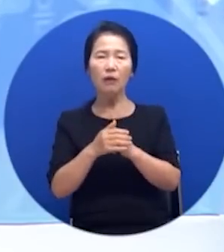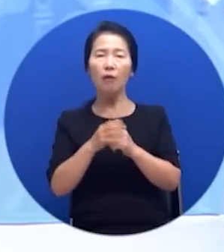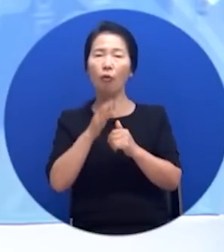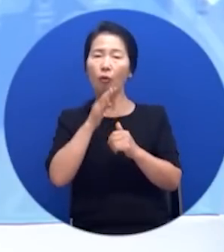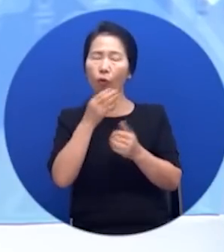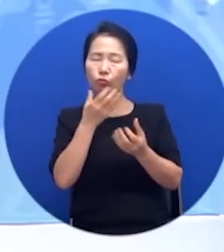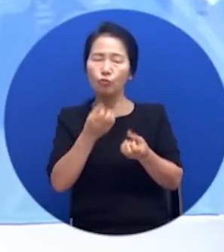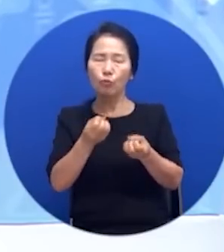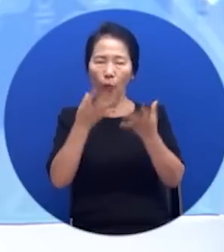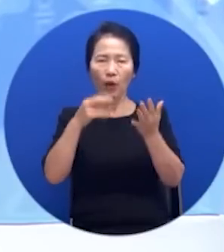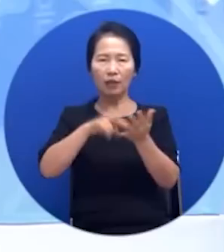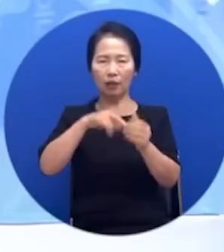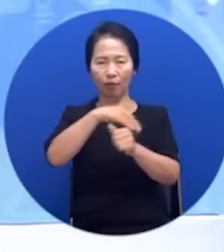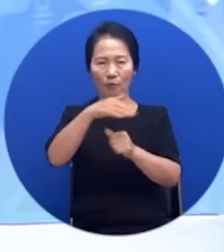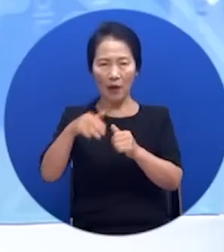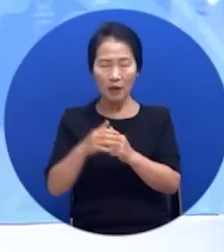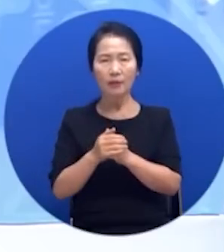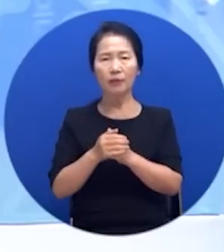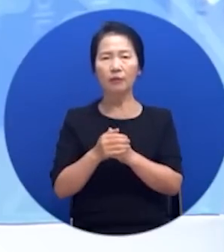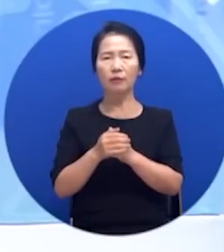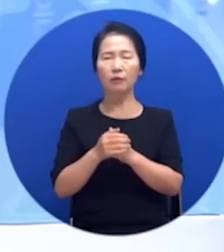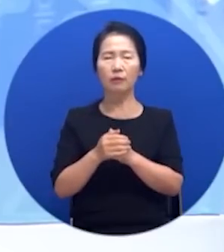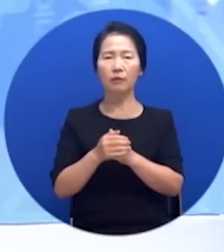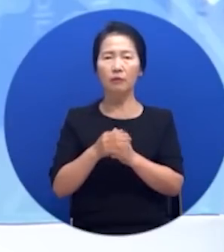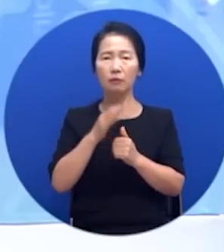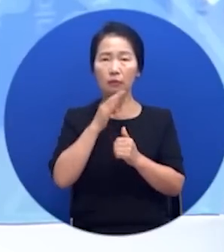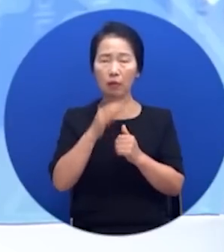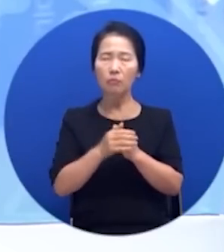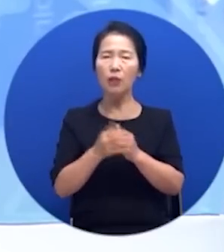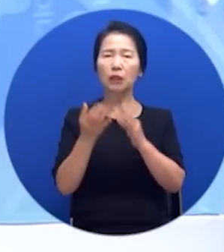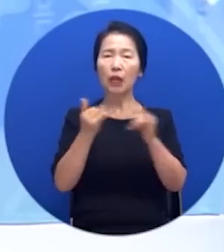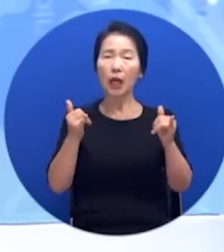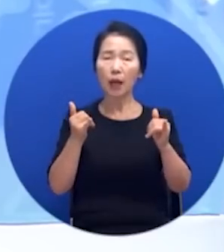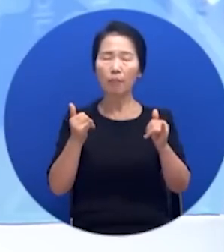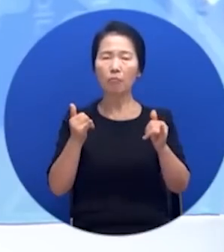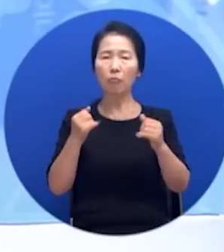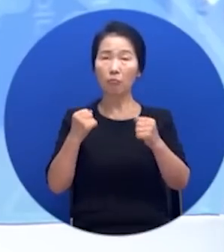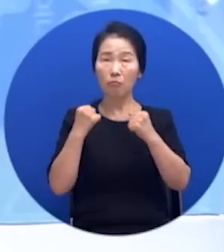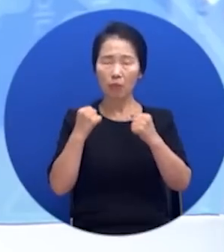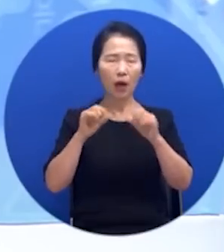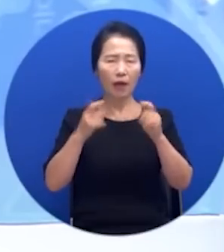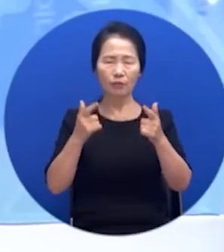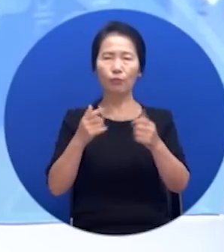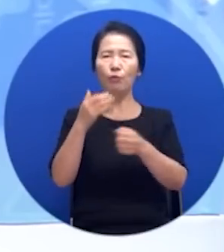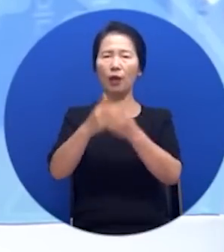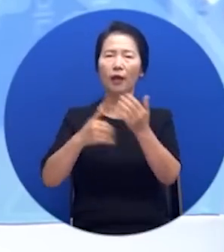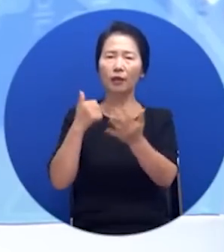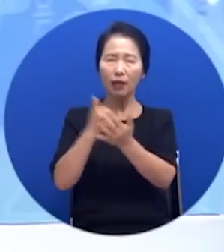상황은 실로 인간의 노력이 아닌 하나님의 전적인